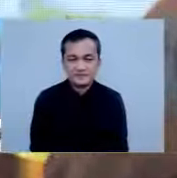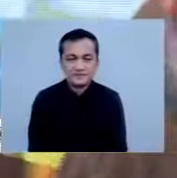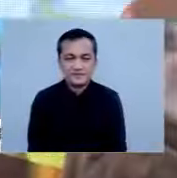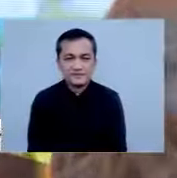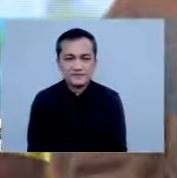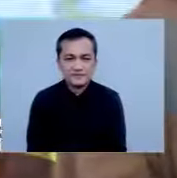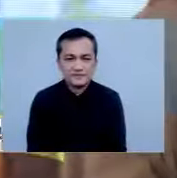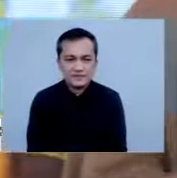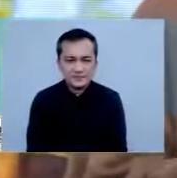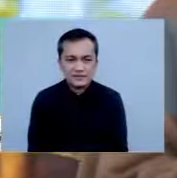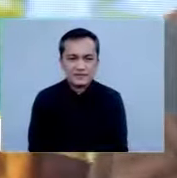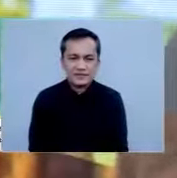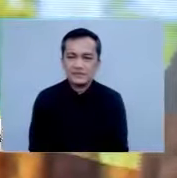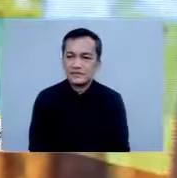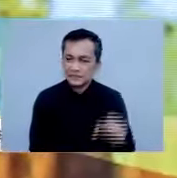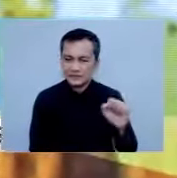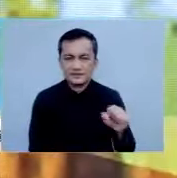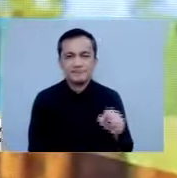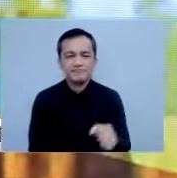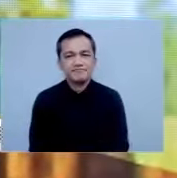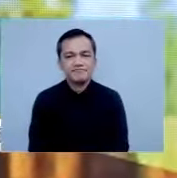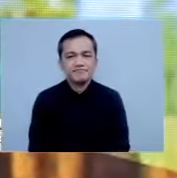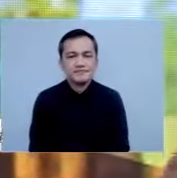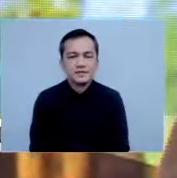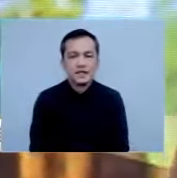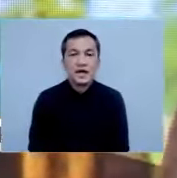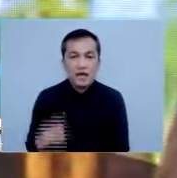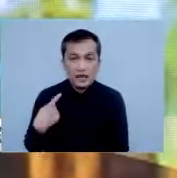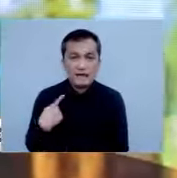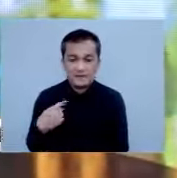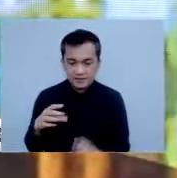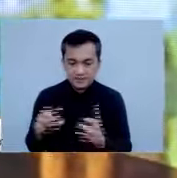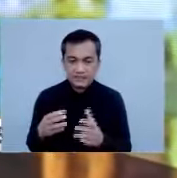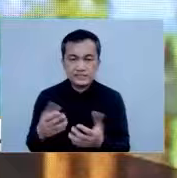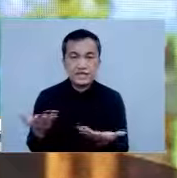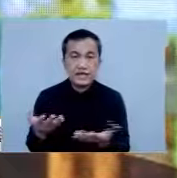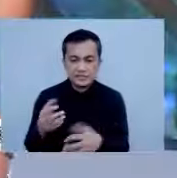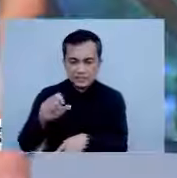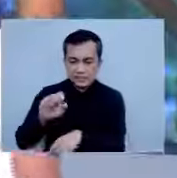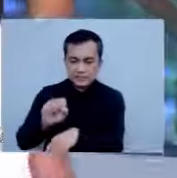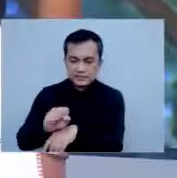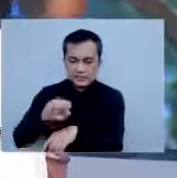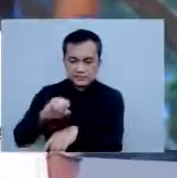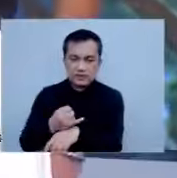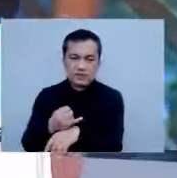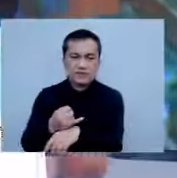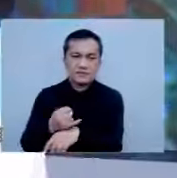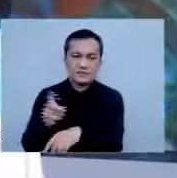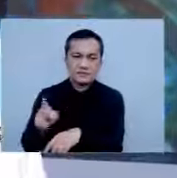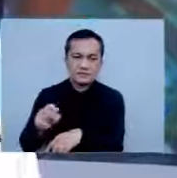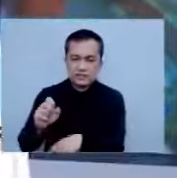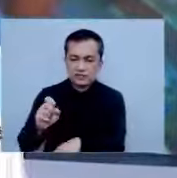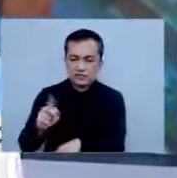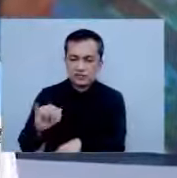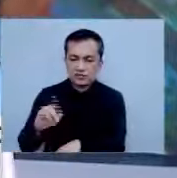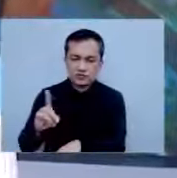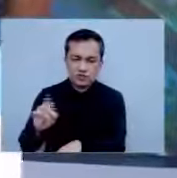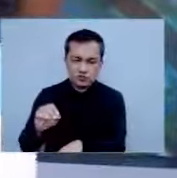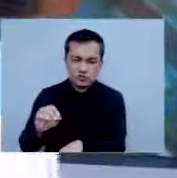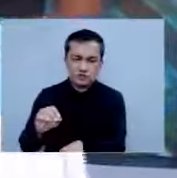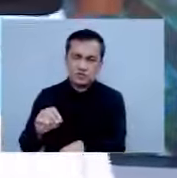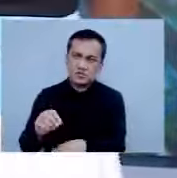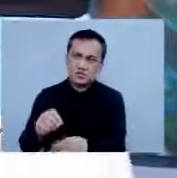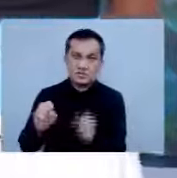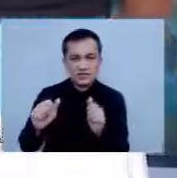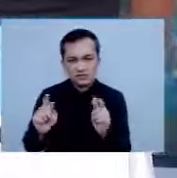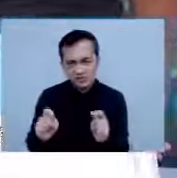We have classes sa one pull out studio. Usually sa weekend, like Saturday or Sunday in the